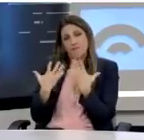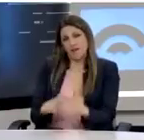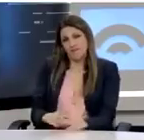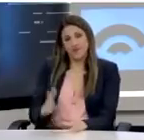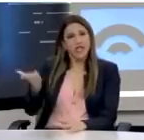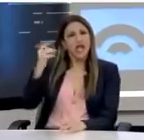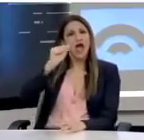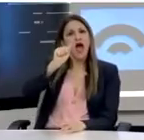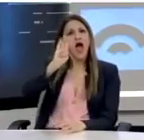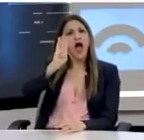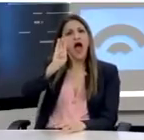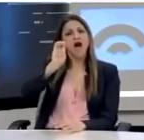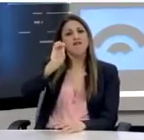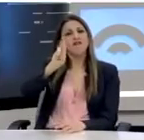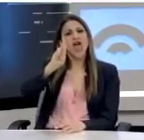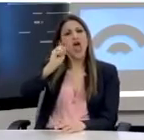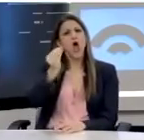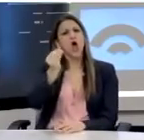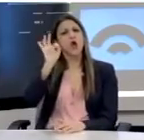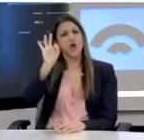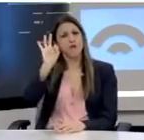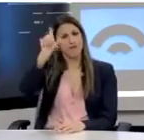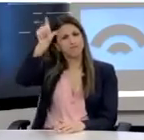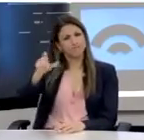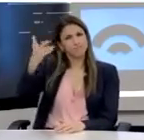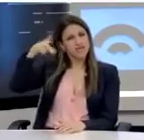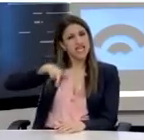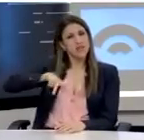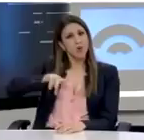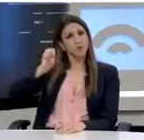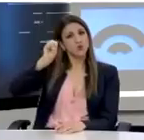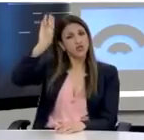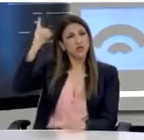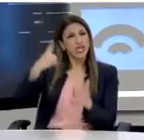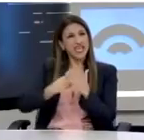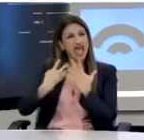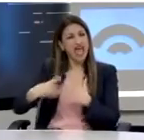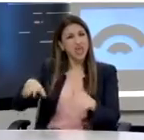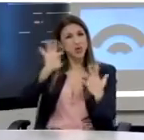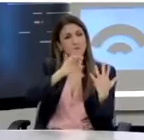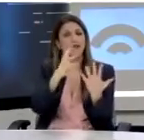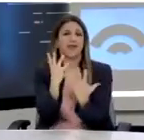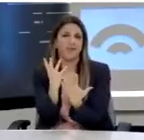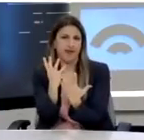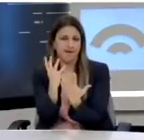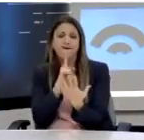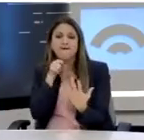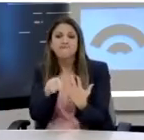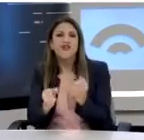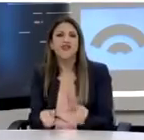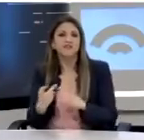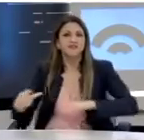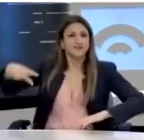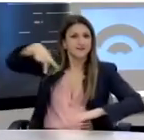Αβέροφ, ως Υπουργός Εξωτερικών το 1959, από αυτό το βήμα, και δεν είναι τυχαίο όταν το λέει ένας Υπουργός